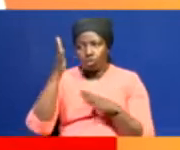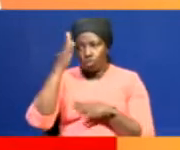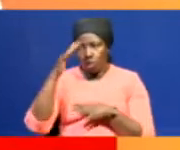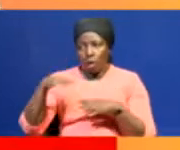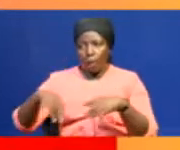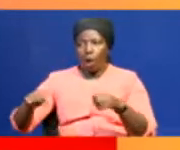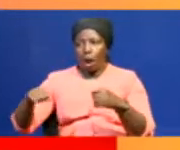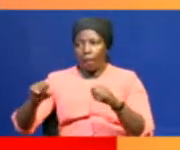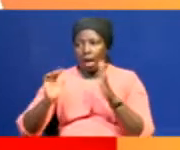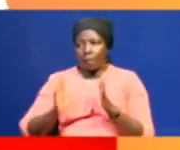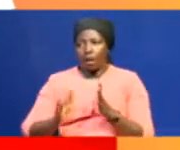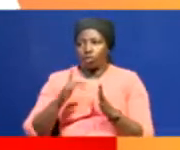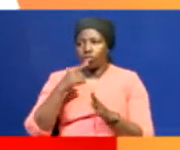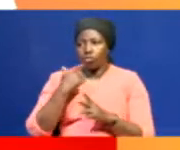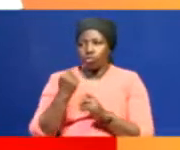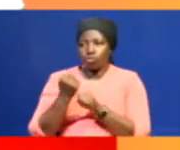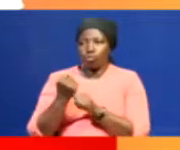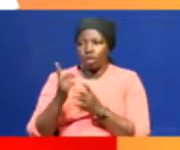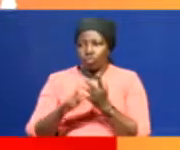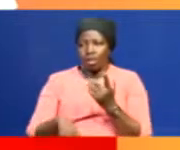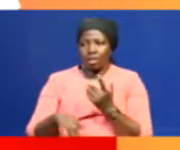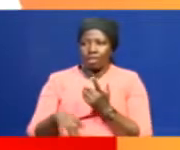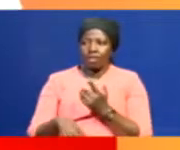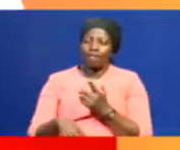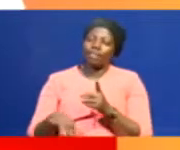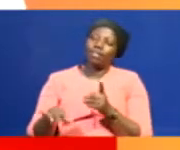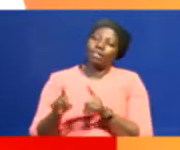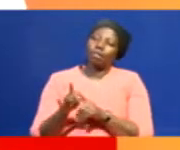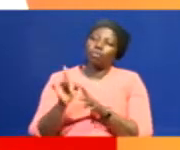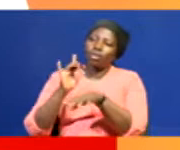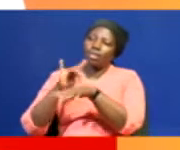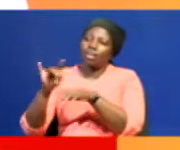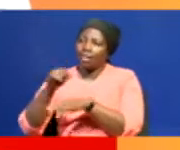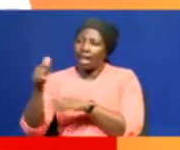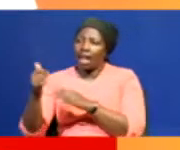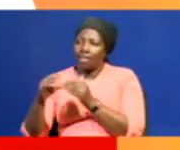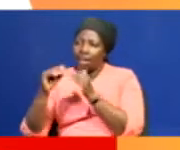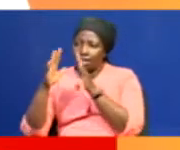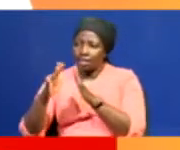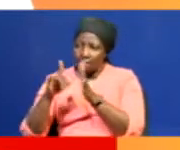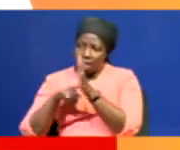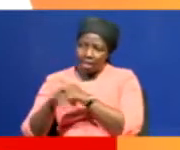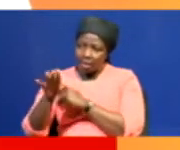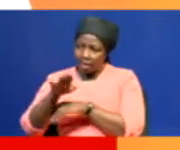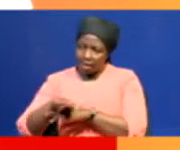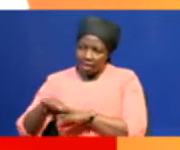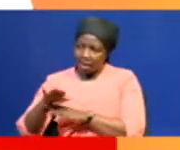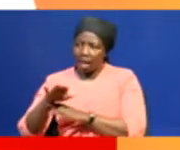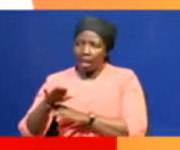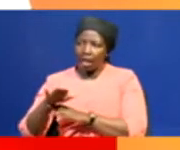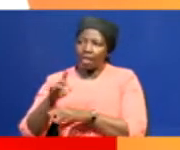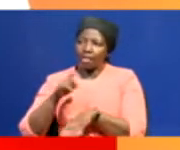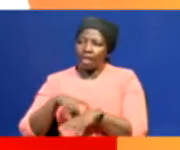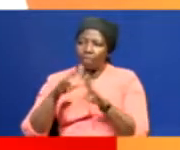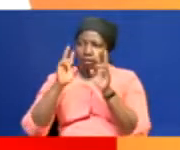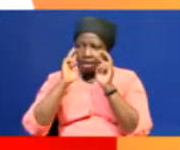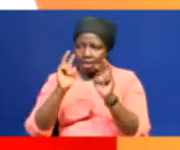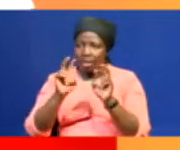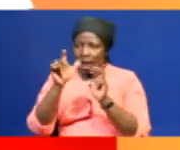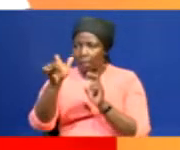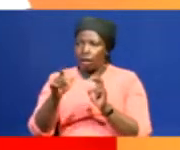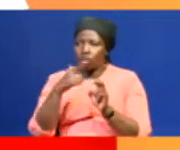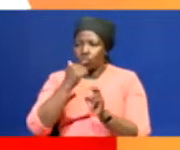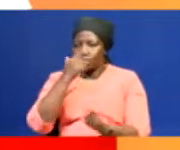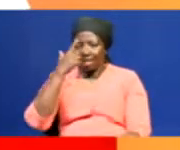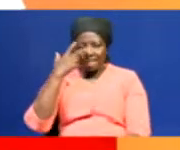nani, yako wapi, atafanya kazi gani. Na pia tuna sensitize hao viongozi wenyewe wa hiyo area na bodaboda wenyewe. Wakiona mtu ambaye wanashuku huyu